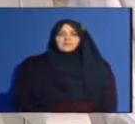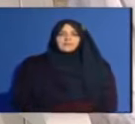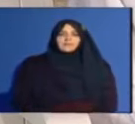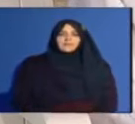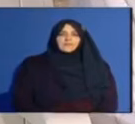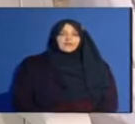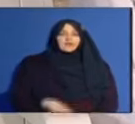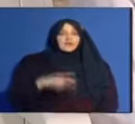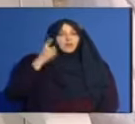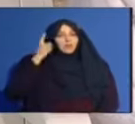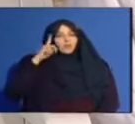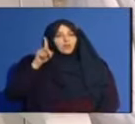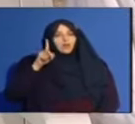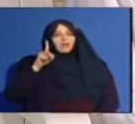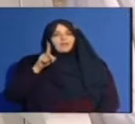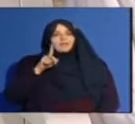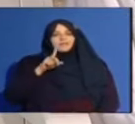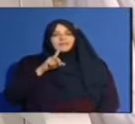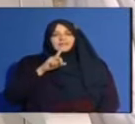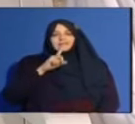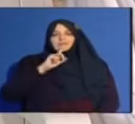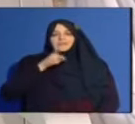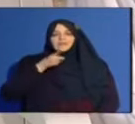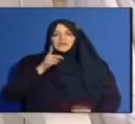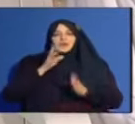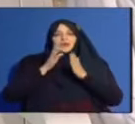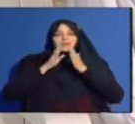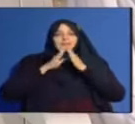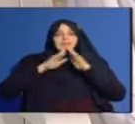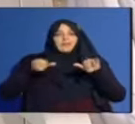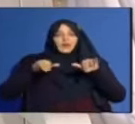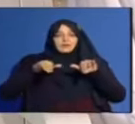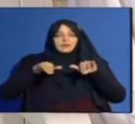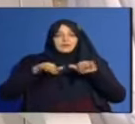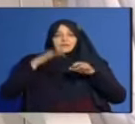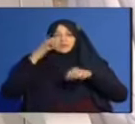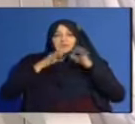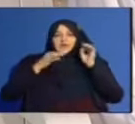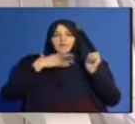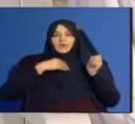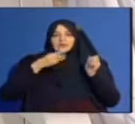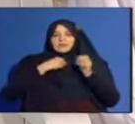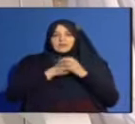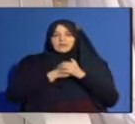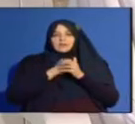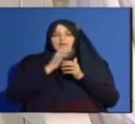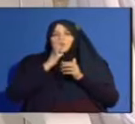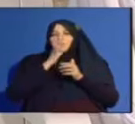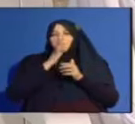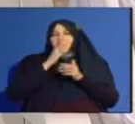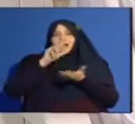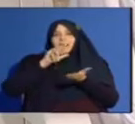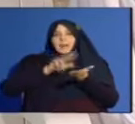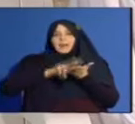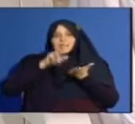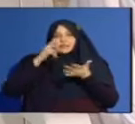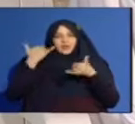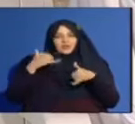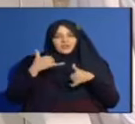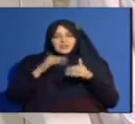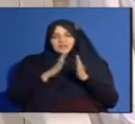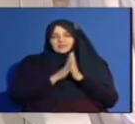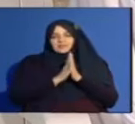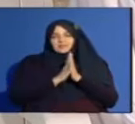حكم الطلاق الذي صدر من محكمة فرنسية لا يمكن أن يطبق بالجزائر،